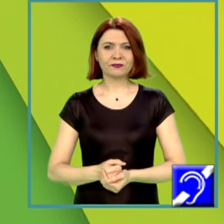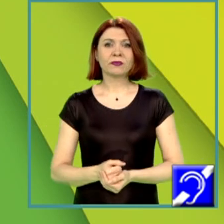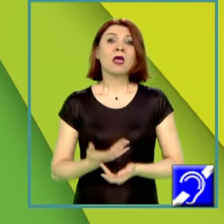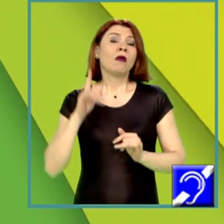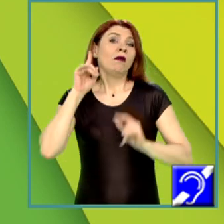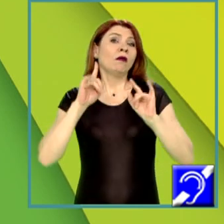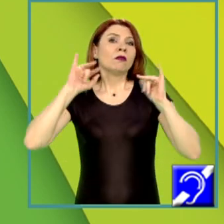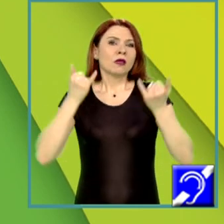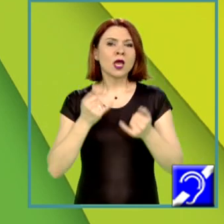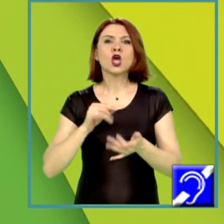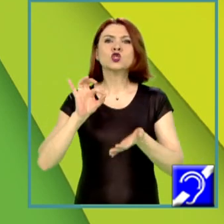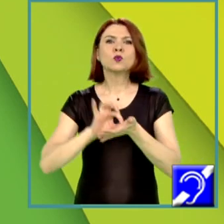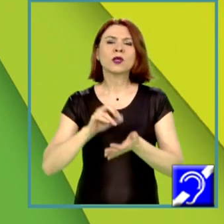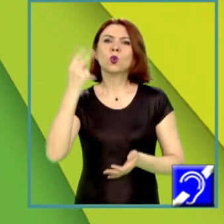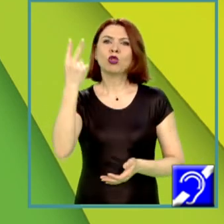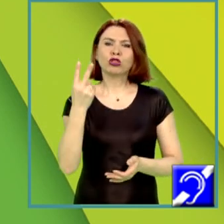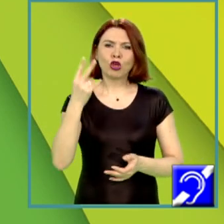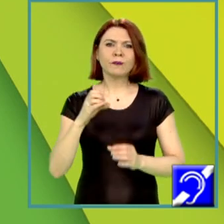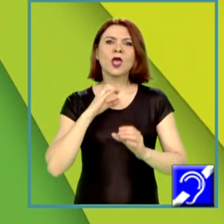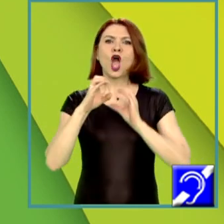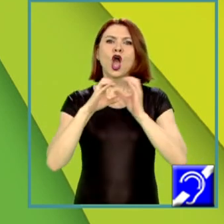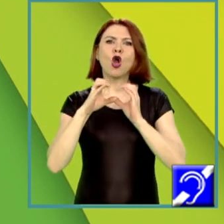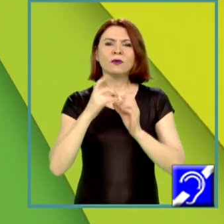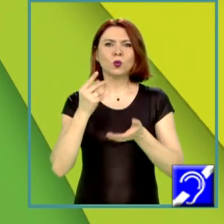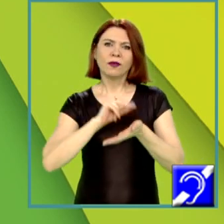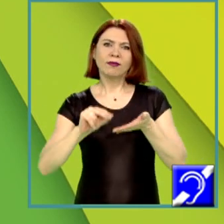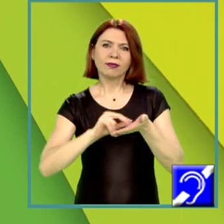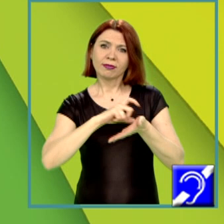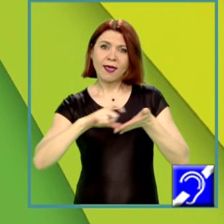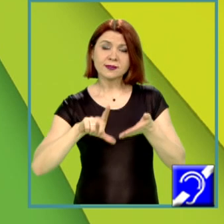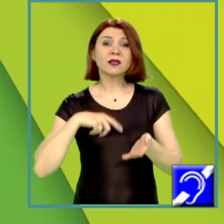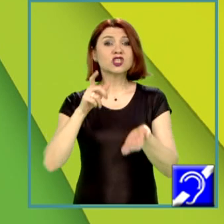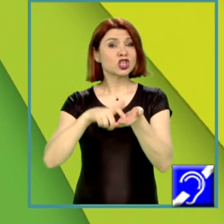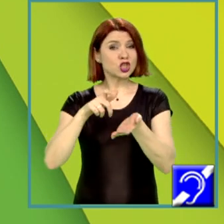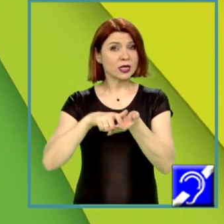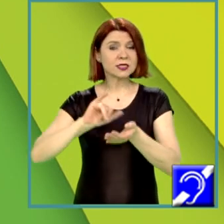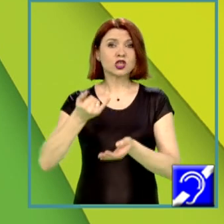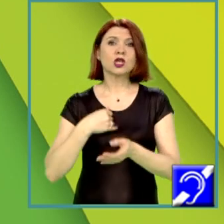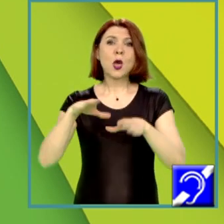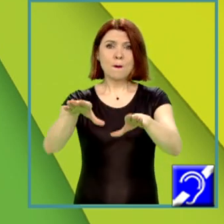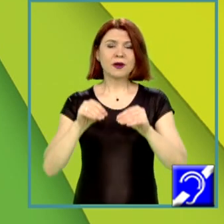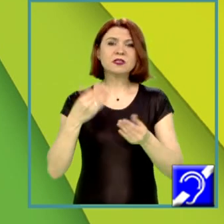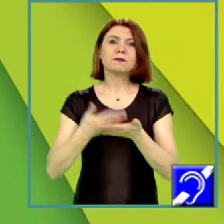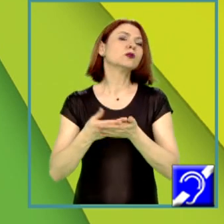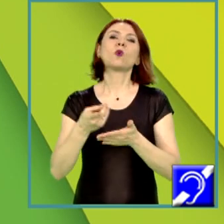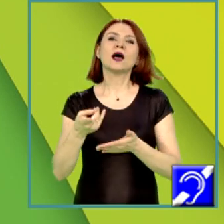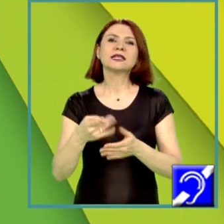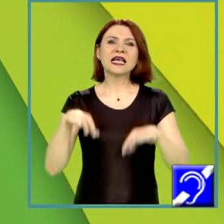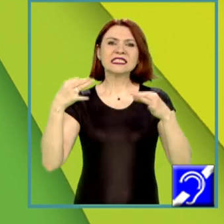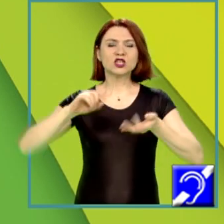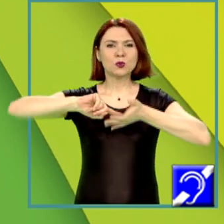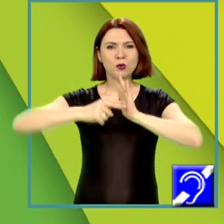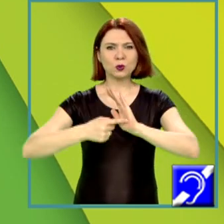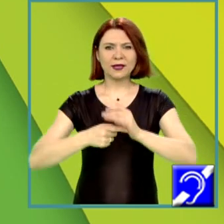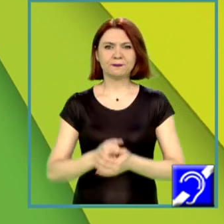cazul subiectului al doilea comentarea unui text este ceea ce vi se cere și veți primi pentru aceasta 10